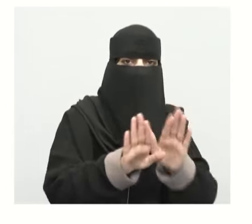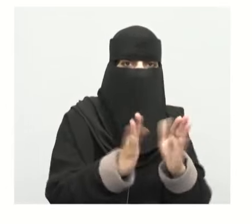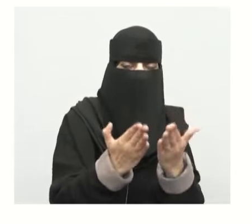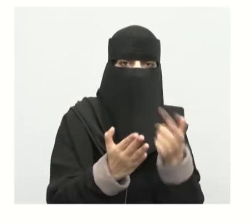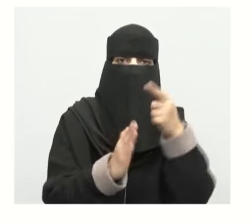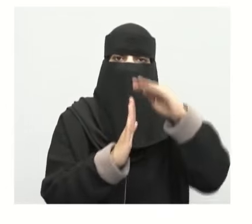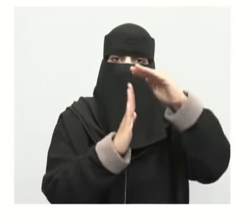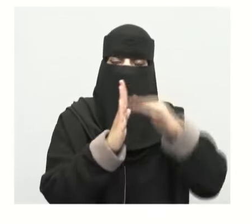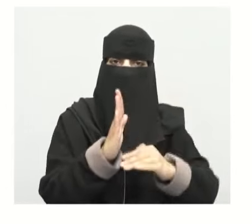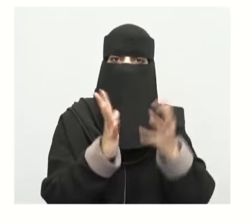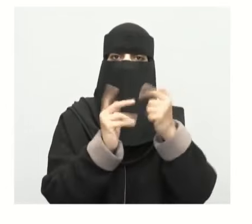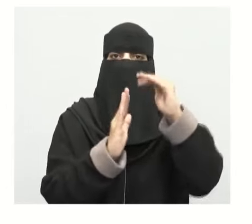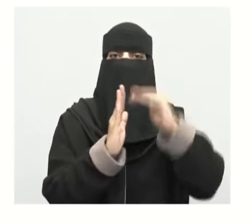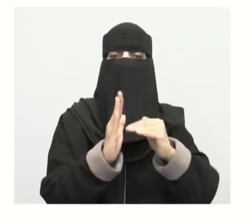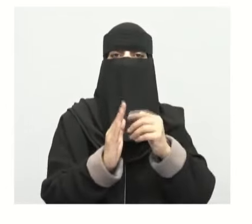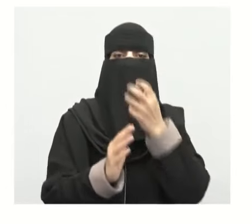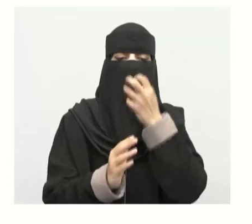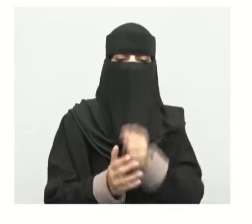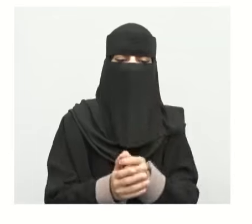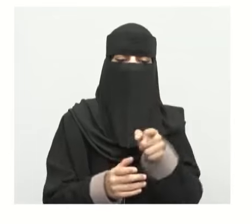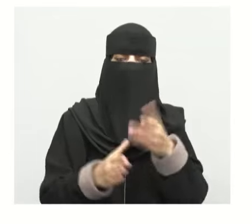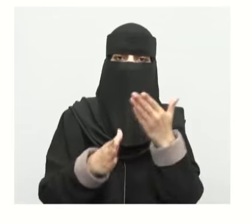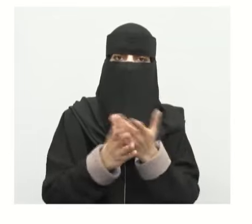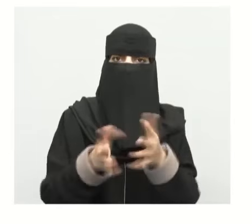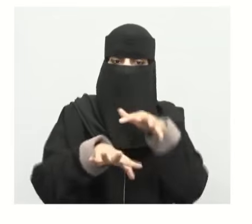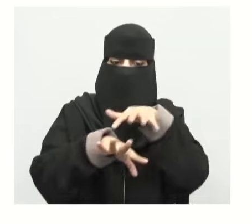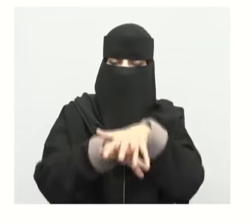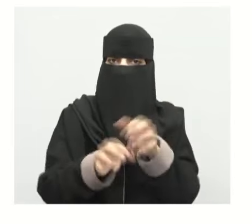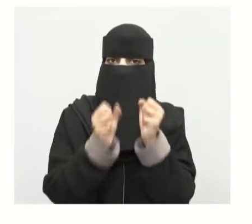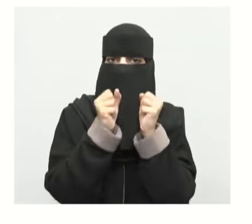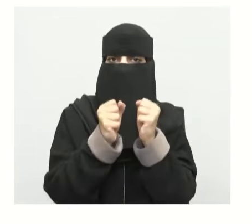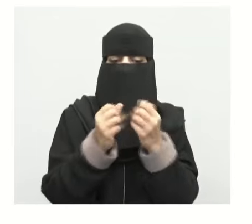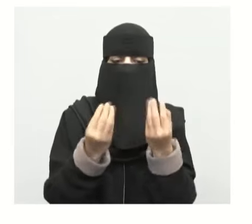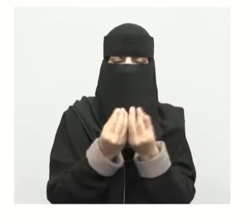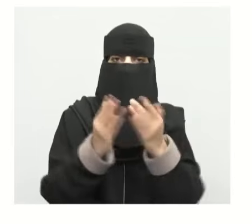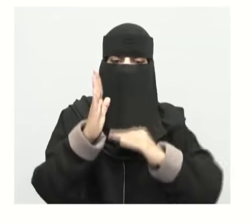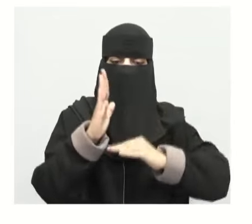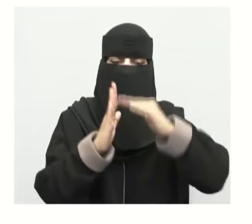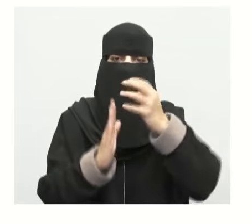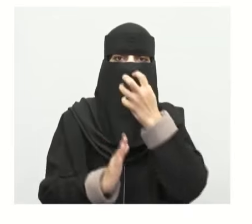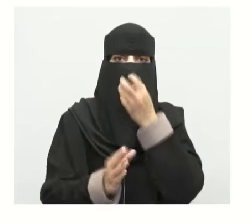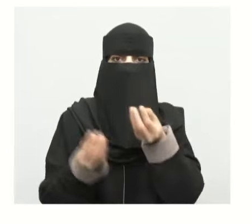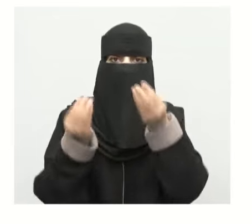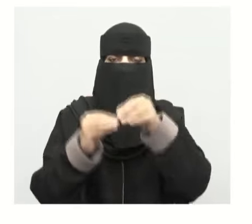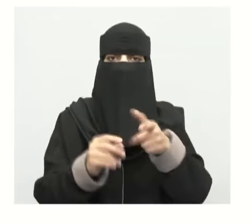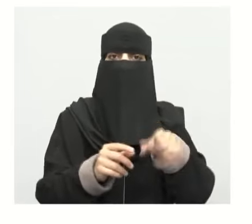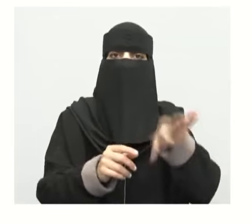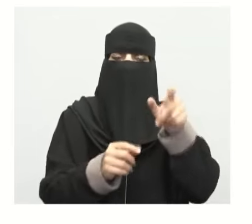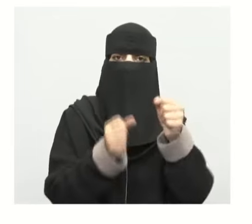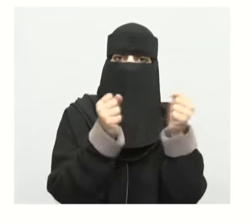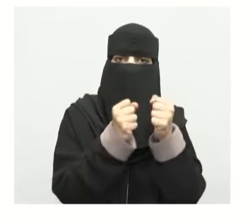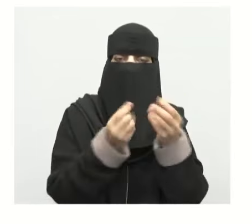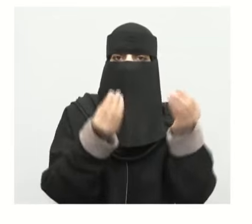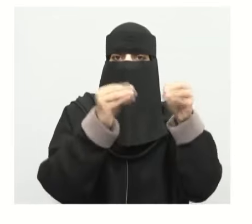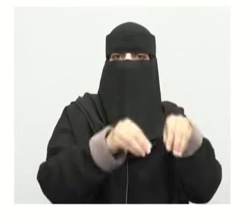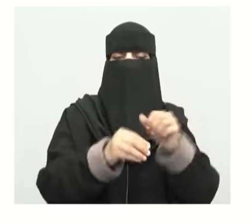انخفاض درجات الحراره صعوبه التكيف معها لارتفاع الحراره او شده